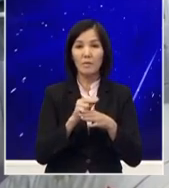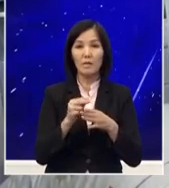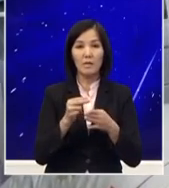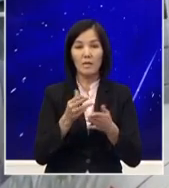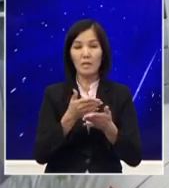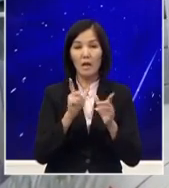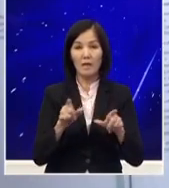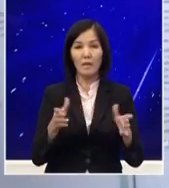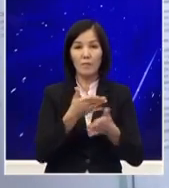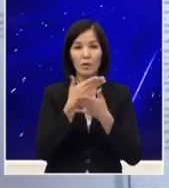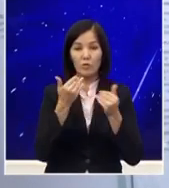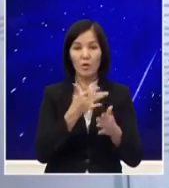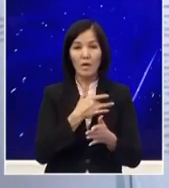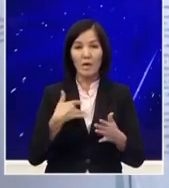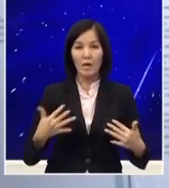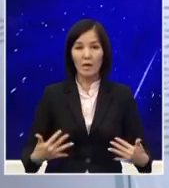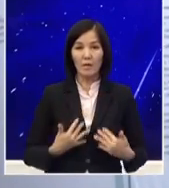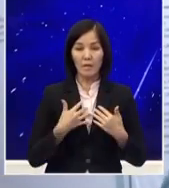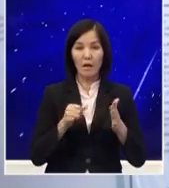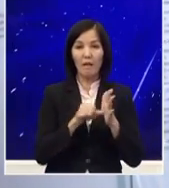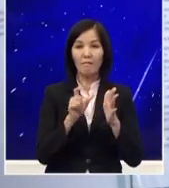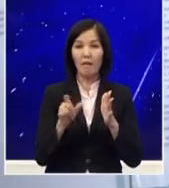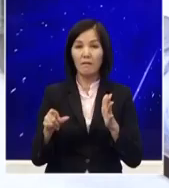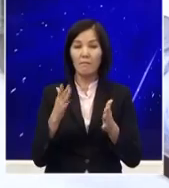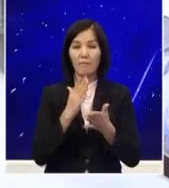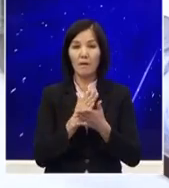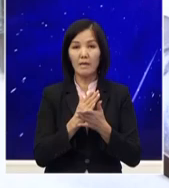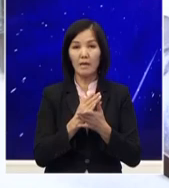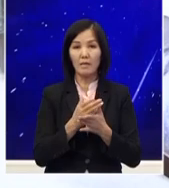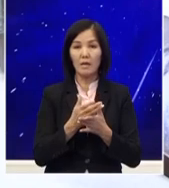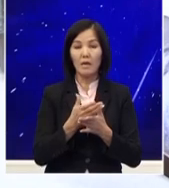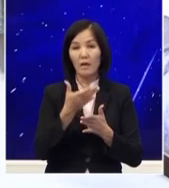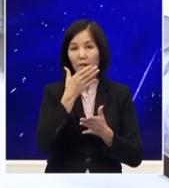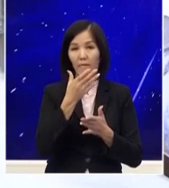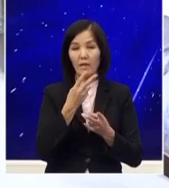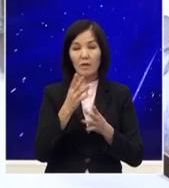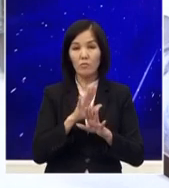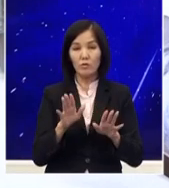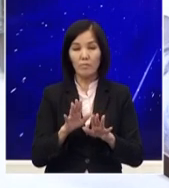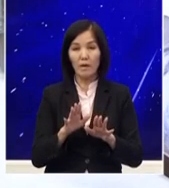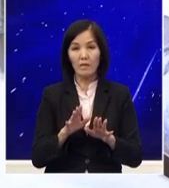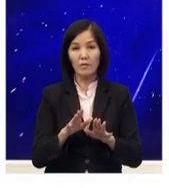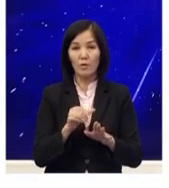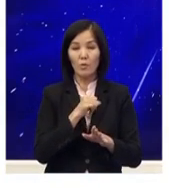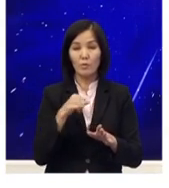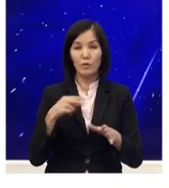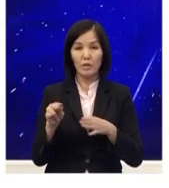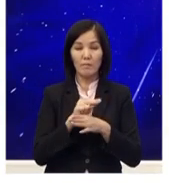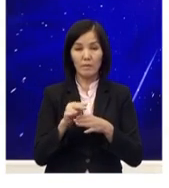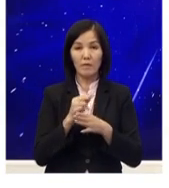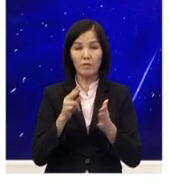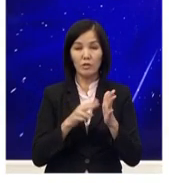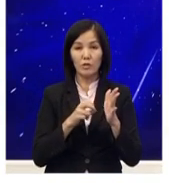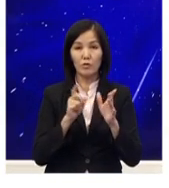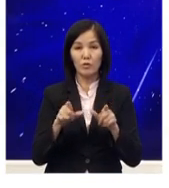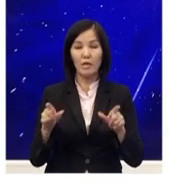өкпе қабынуына шалдыққан 6 науқас бар. Ешбірі жасанды желдету құрылғыларына қосылмаған. Жалпы пандемия кезінде ауруханаға 700-ге тарта